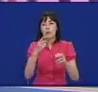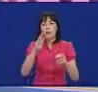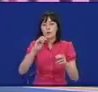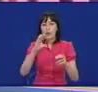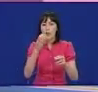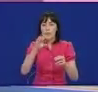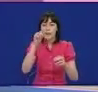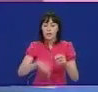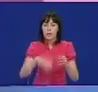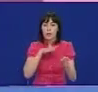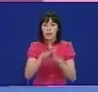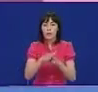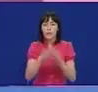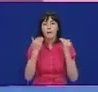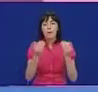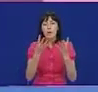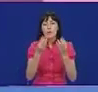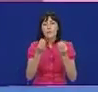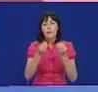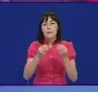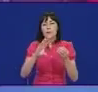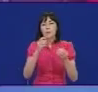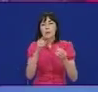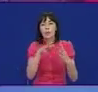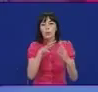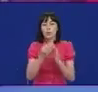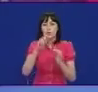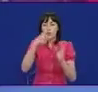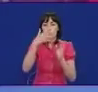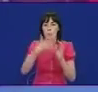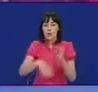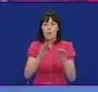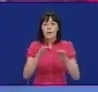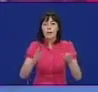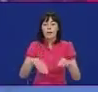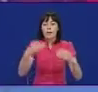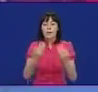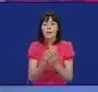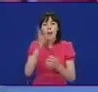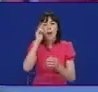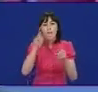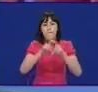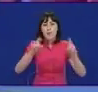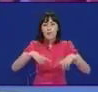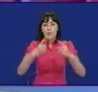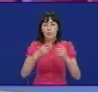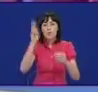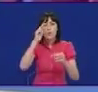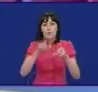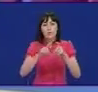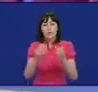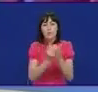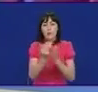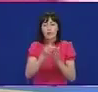шектеулі серіктестігі жүргізген. Сонымен қатар Сарытөр ауылының төрінен 150 балаға арналған су жаңа мектеп бой түктеді. Білім ошағына жұмсалған